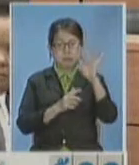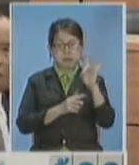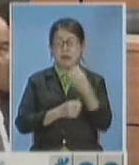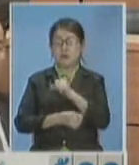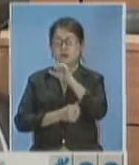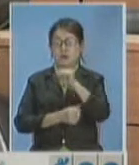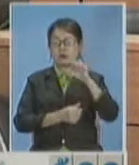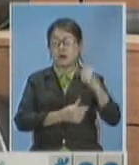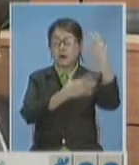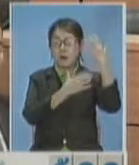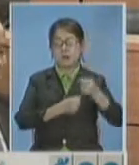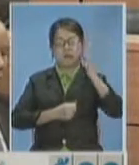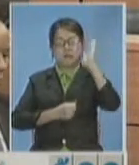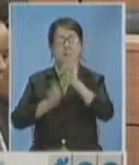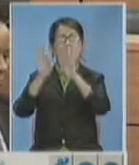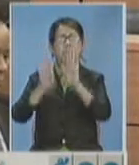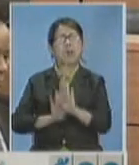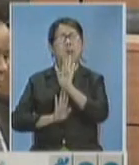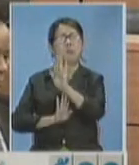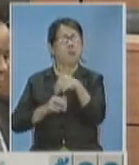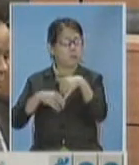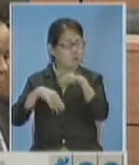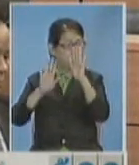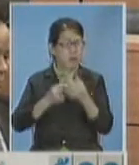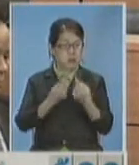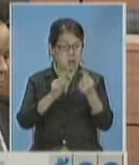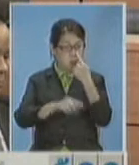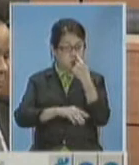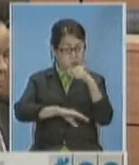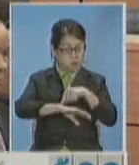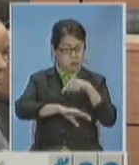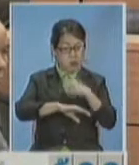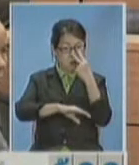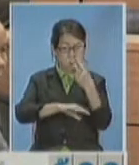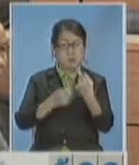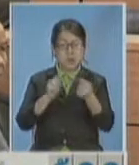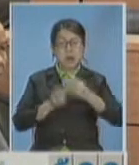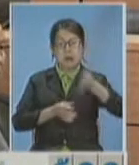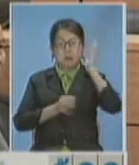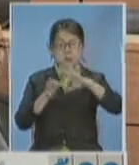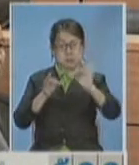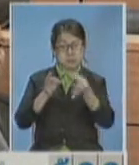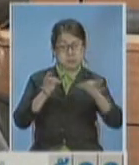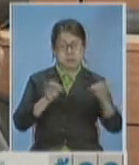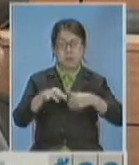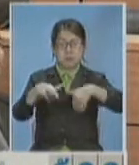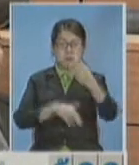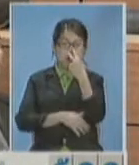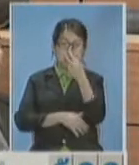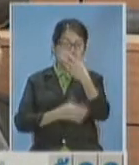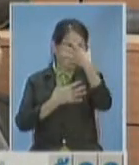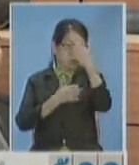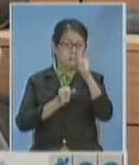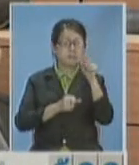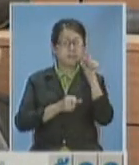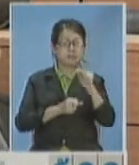ลีลาของเขาครับก็ปล่อยเขาไปแต่ท่านประธานดูเวลาครับคือถ้าเกริ่นยาวเนี่ยถ้าคนเปลี่ยนช่องเองสัก10นาทีถ้าพี่เขายังไม่เข้าเรื่องเนี่ยท่านประธานค่อย